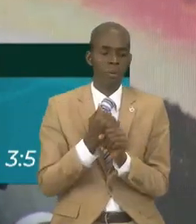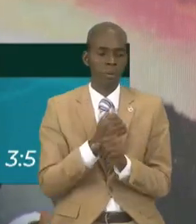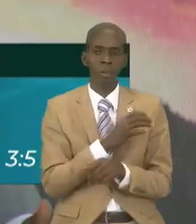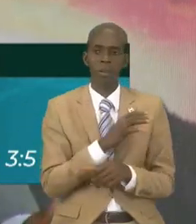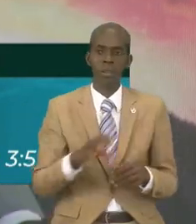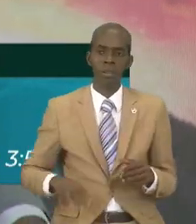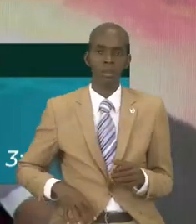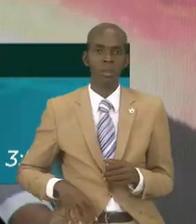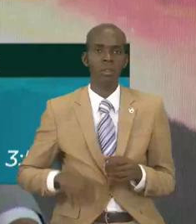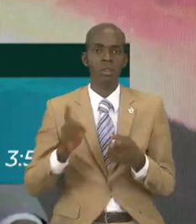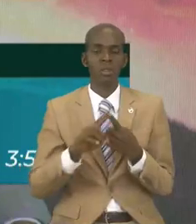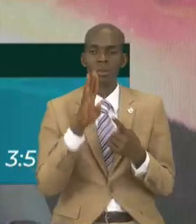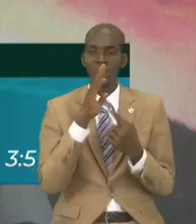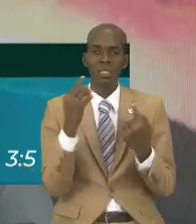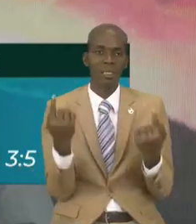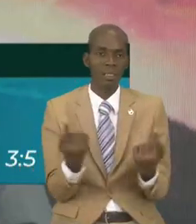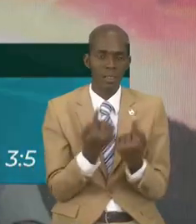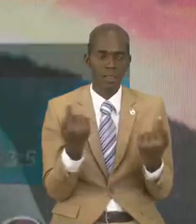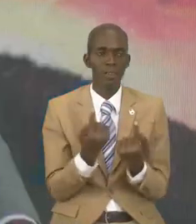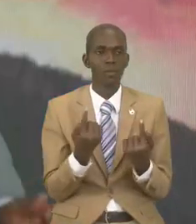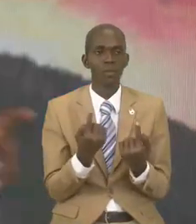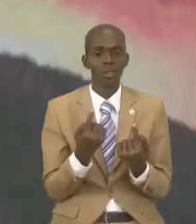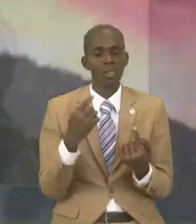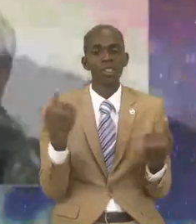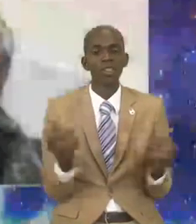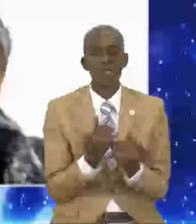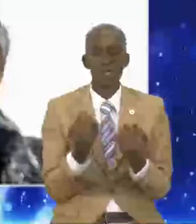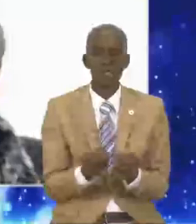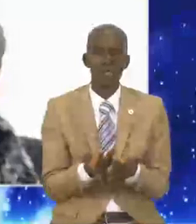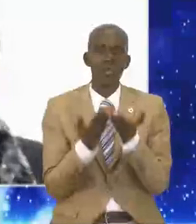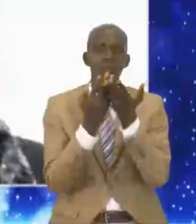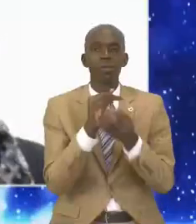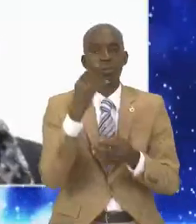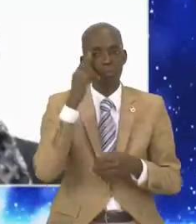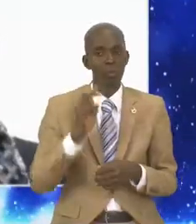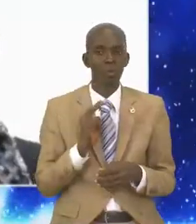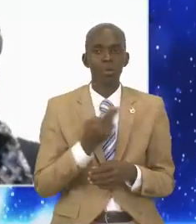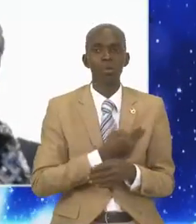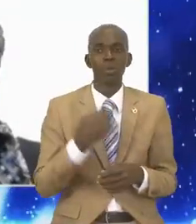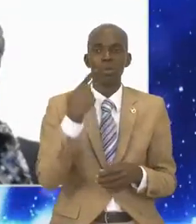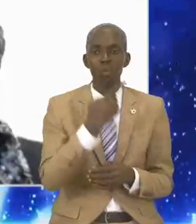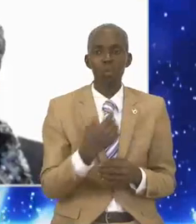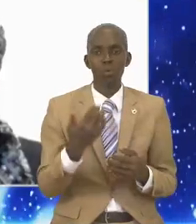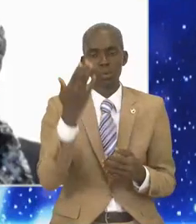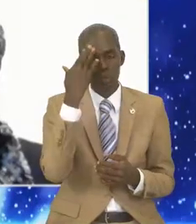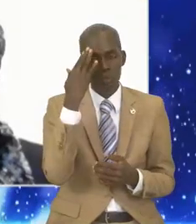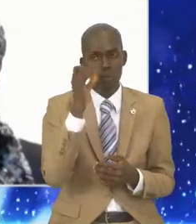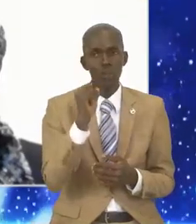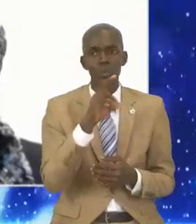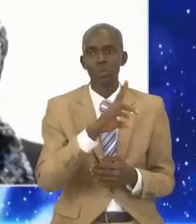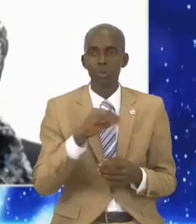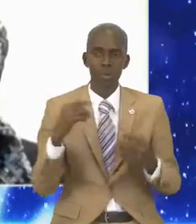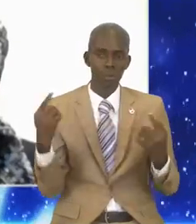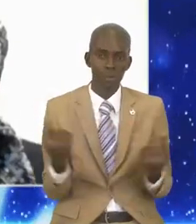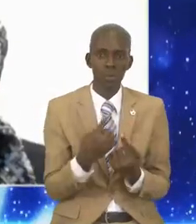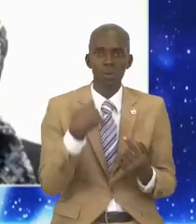Dieu a fait de Christ l'offrande du péché pour nous, celui qui n'a pas connu de péché, celui